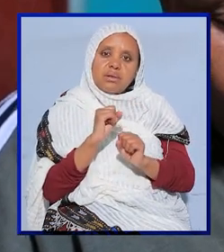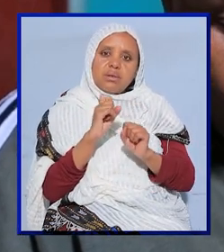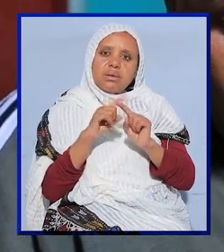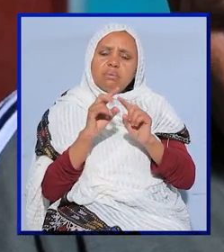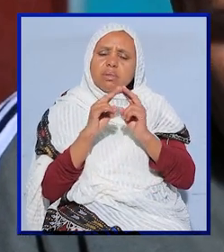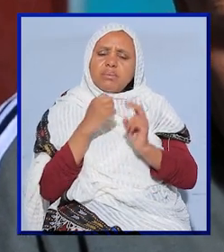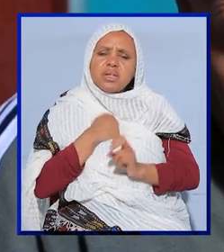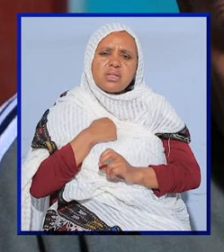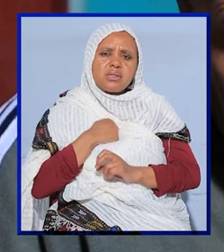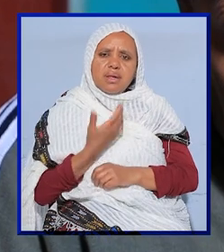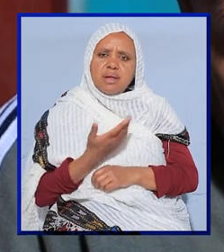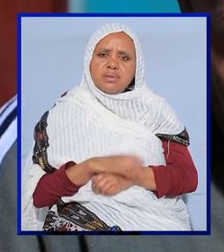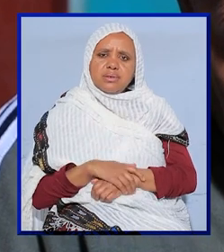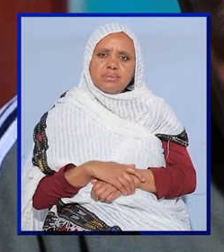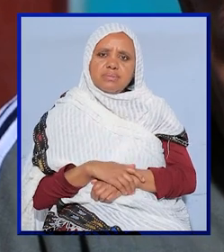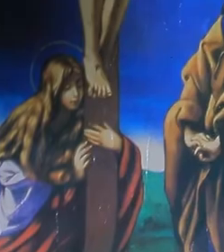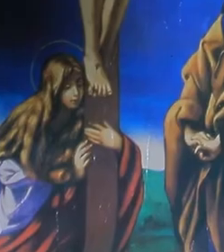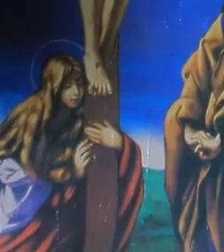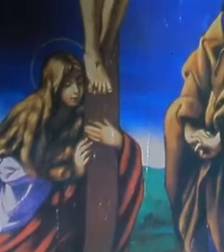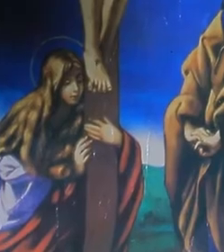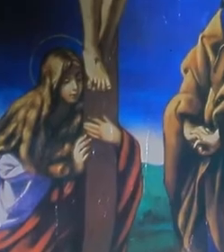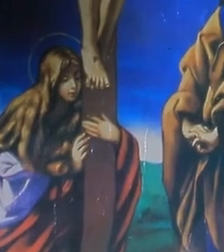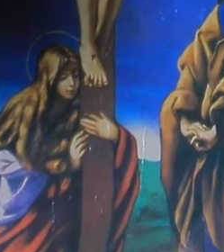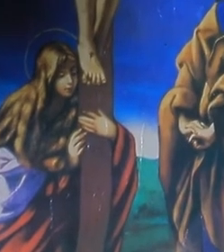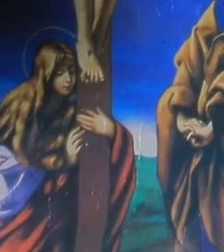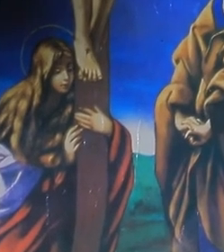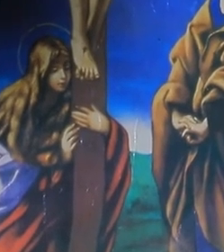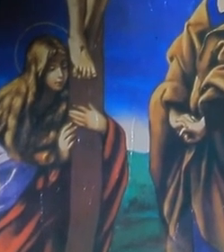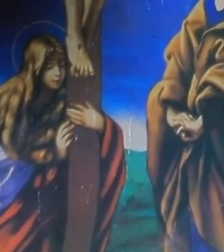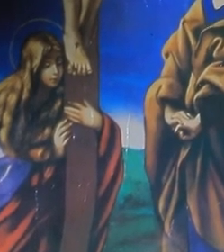ግን በጣም ታሳዝነኛለች።